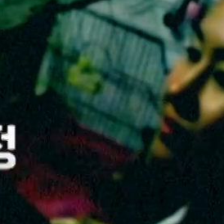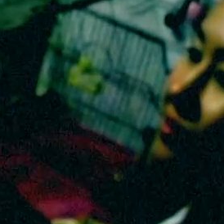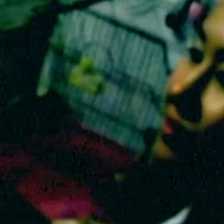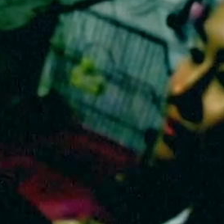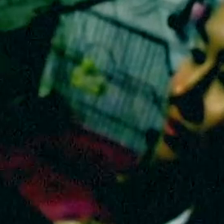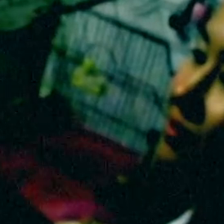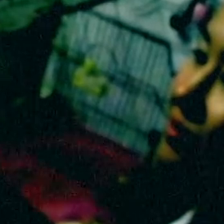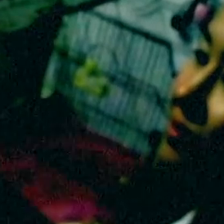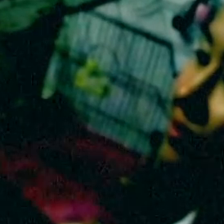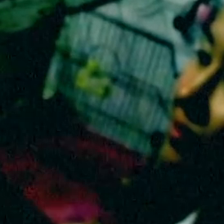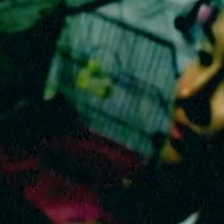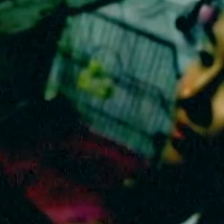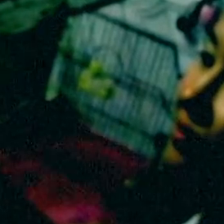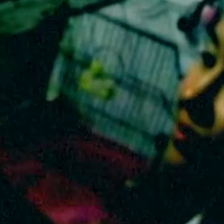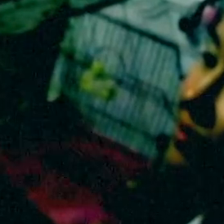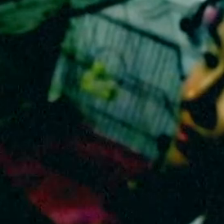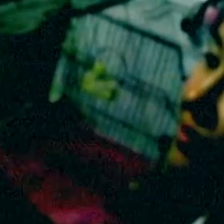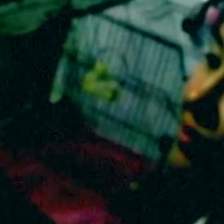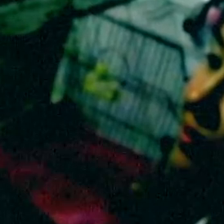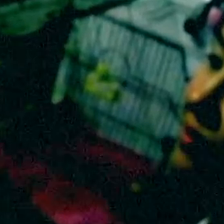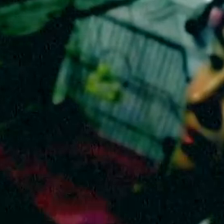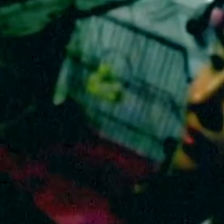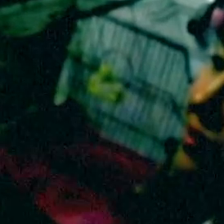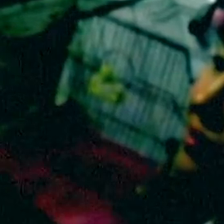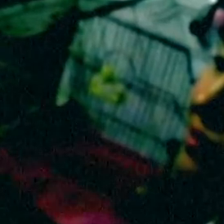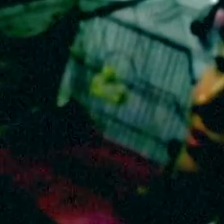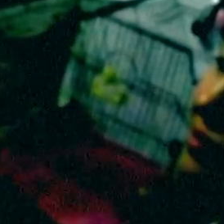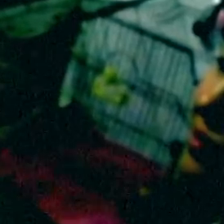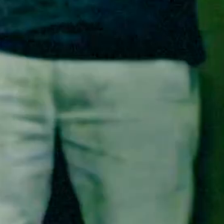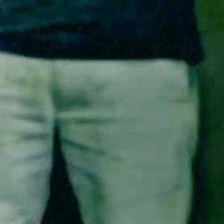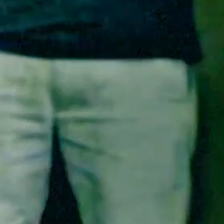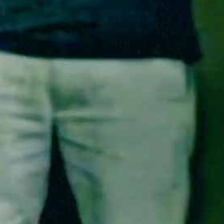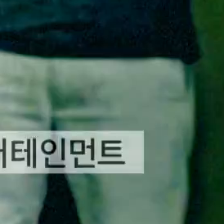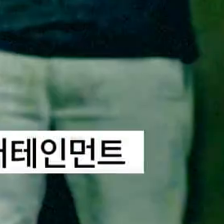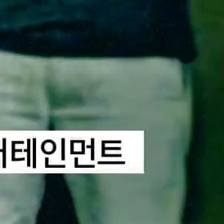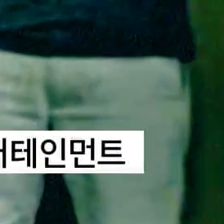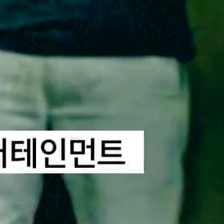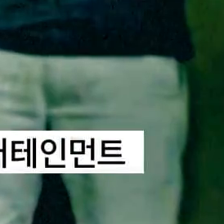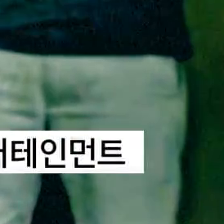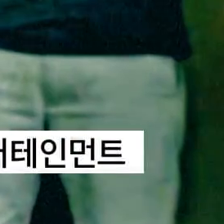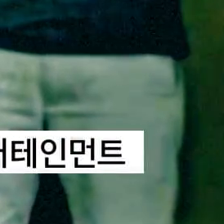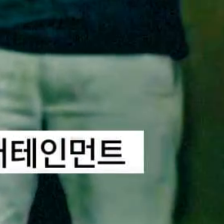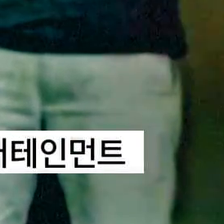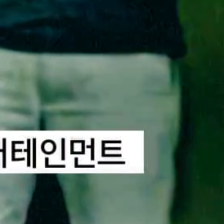Our flaws are who we really are.